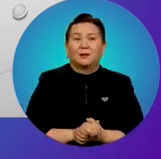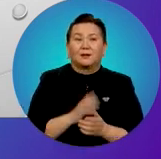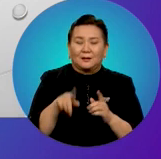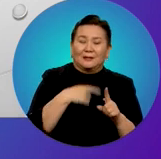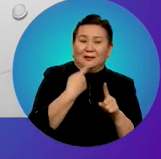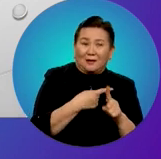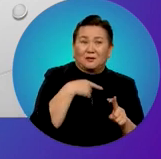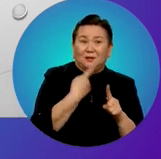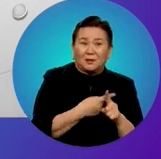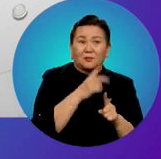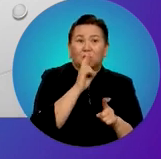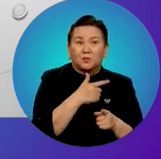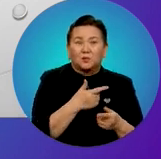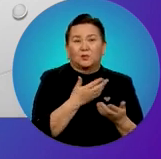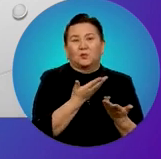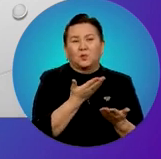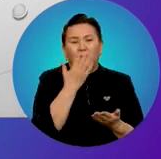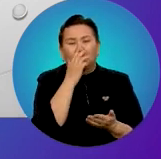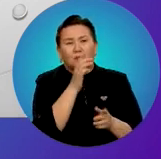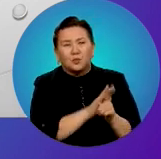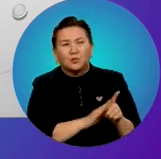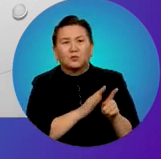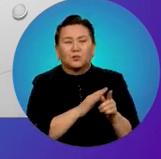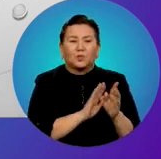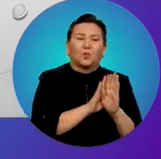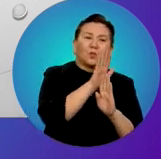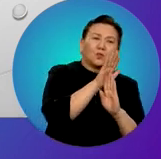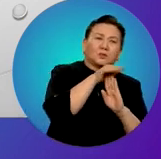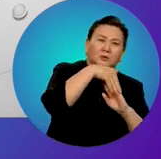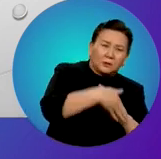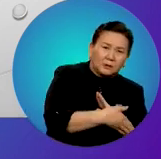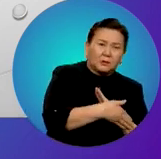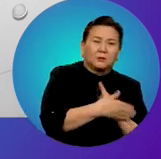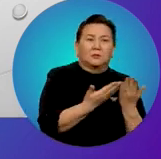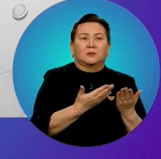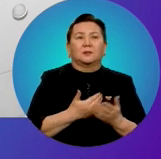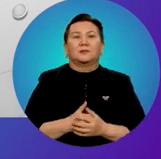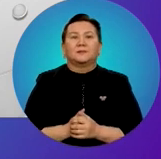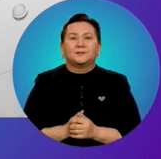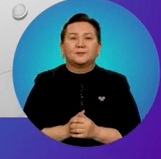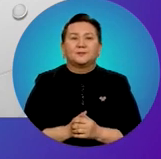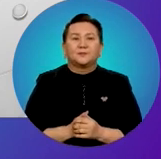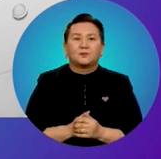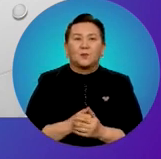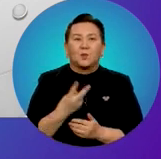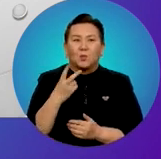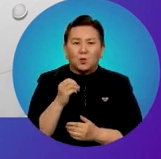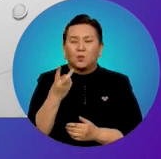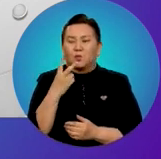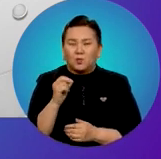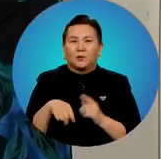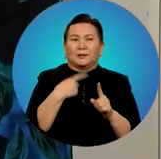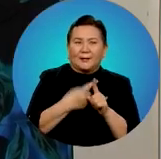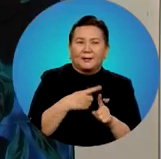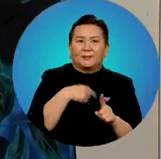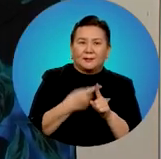давтаж хорсон нийлмэл үг. Уйхан туйхан, уйлсан, уруудсан хамхуудууд гэж. За үй үй дахин дахин гэснээрээ